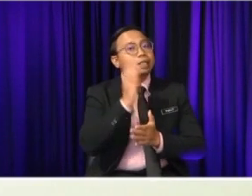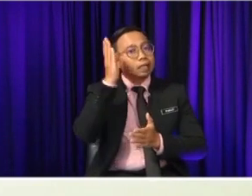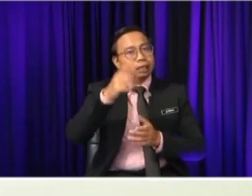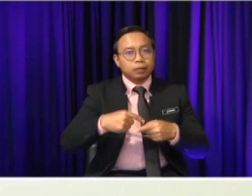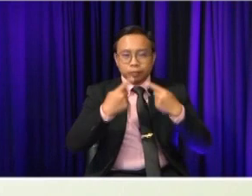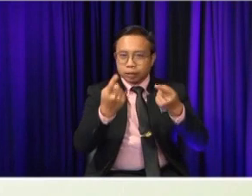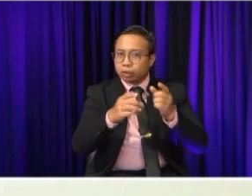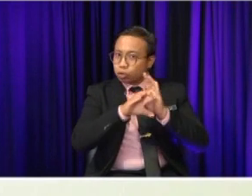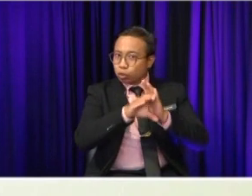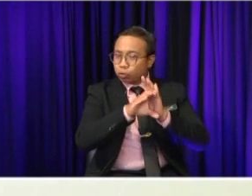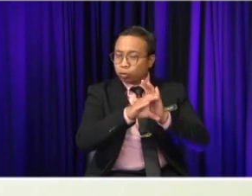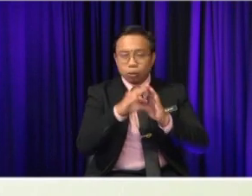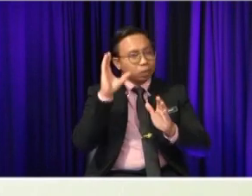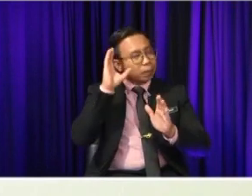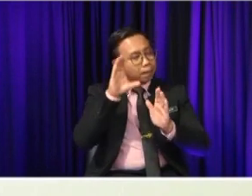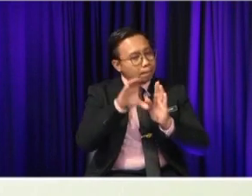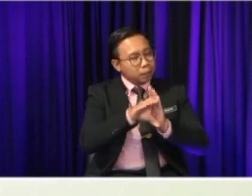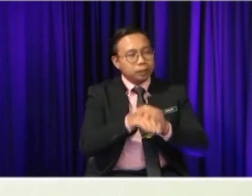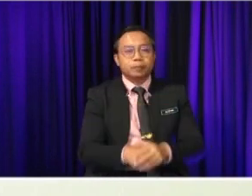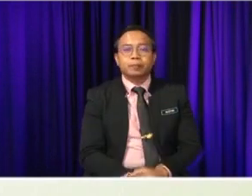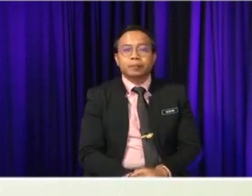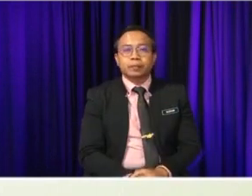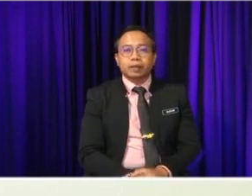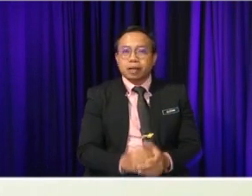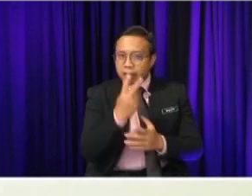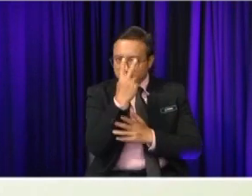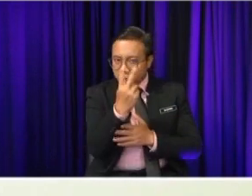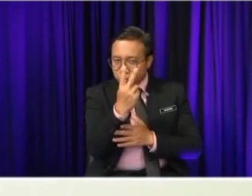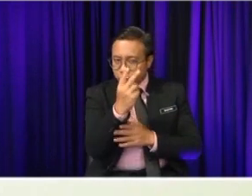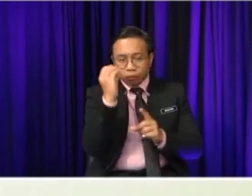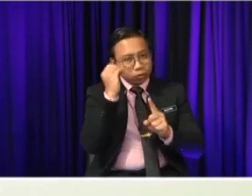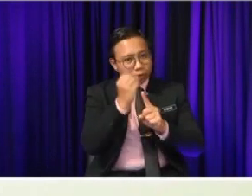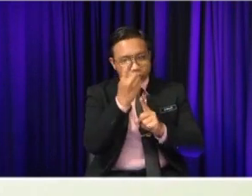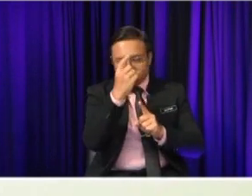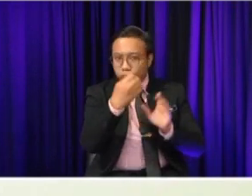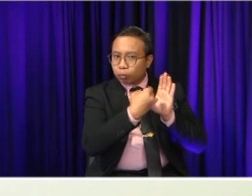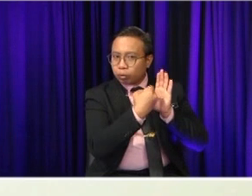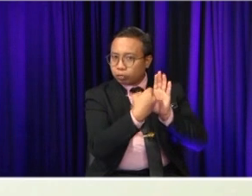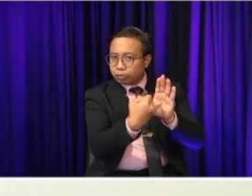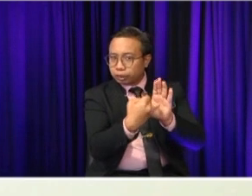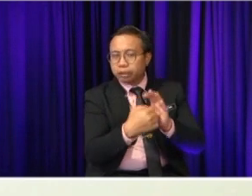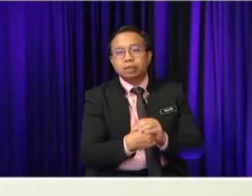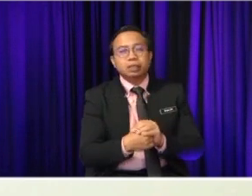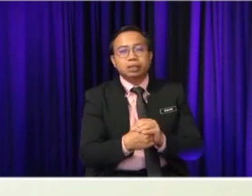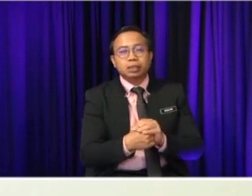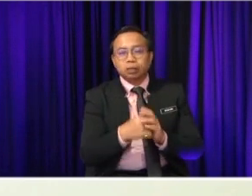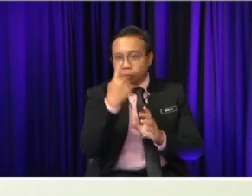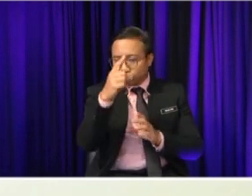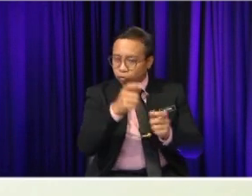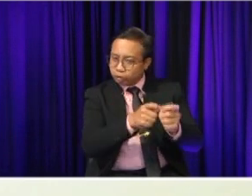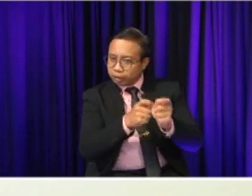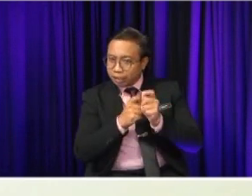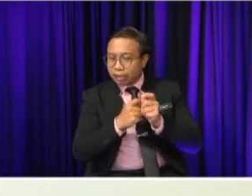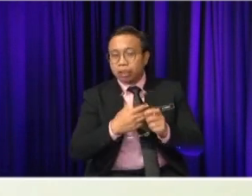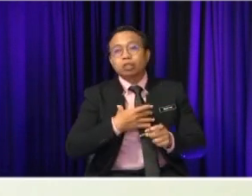kepada contoh kita tengok gambar tujuan mempromosi itu adalah untuk menarik